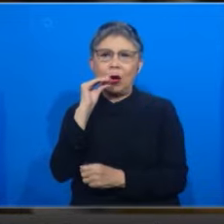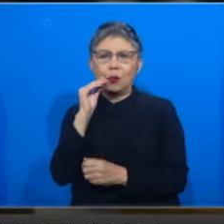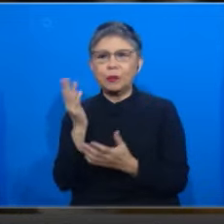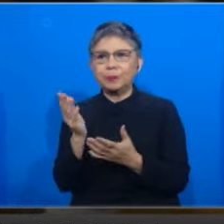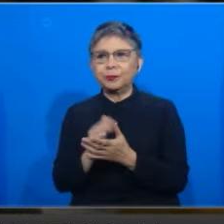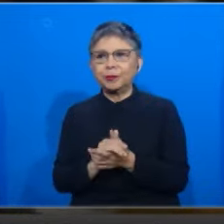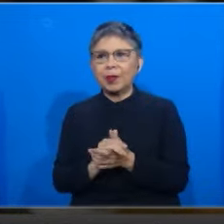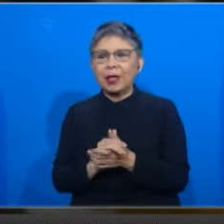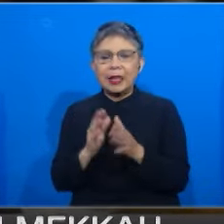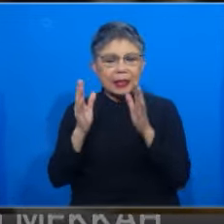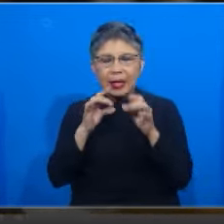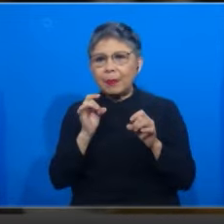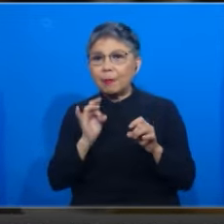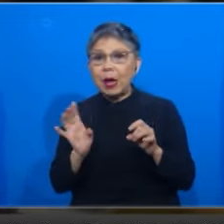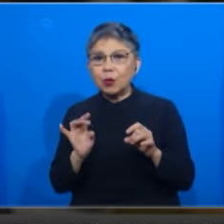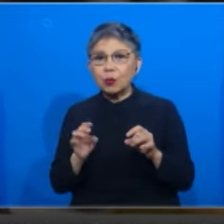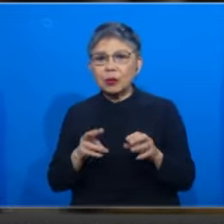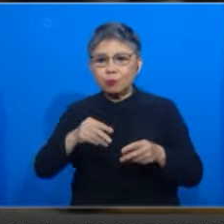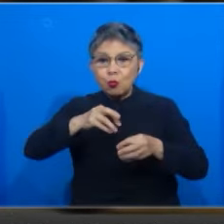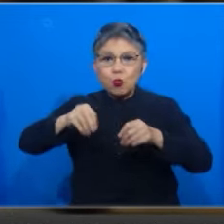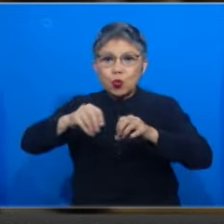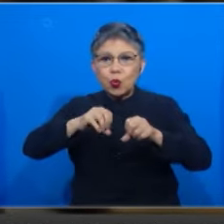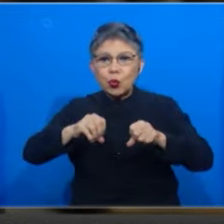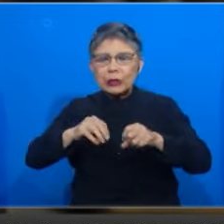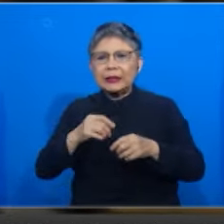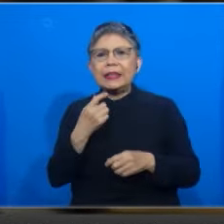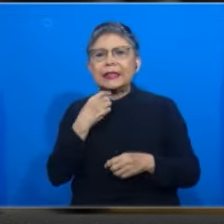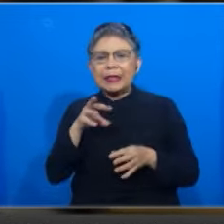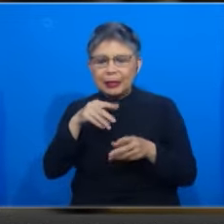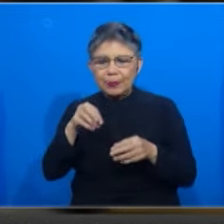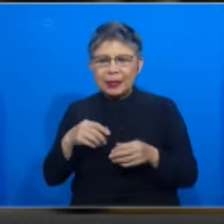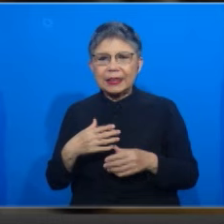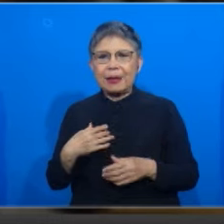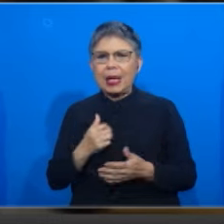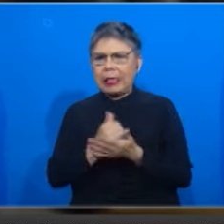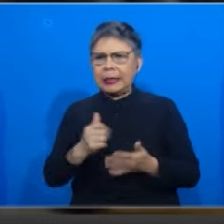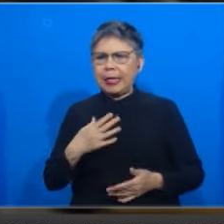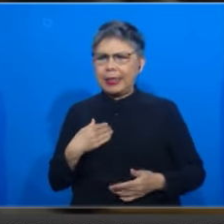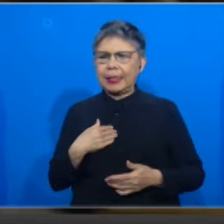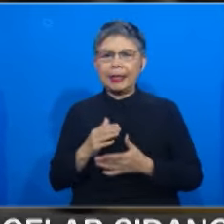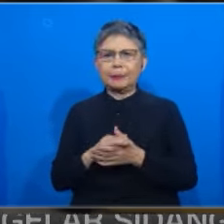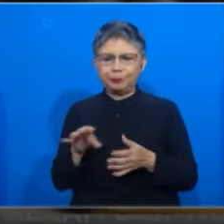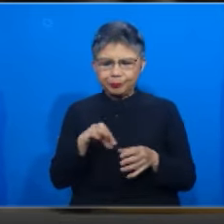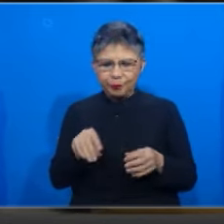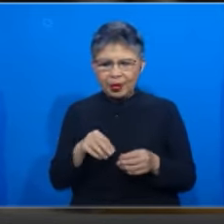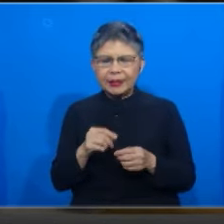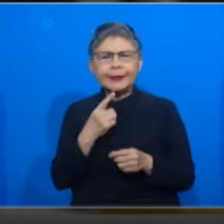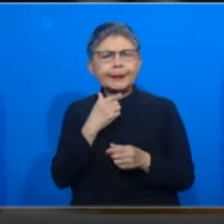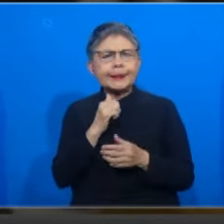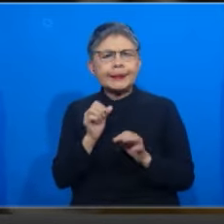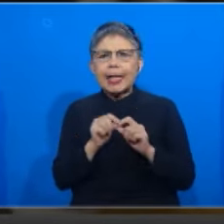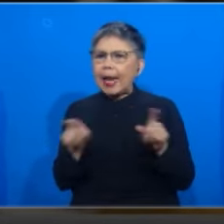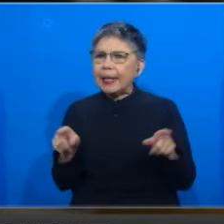Untuk modifikasi yang lainnya mungkin terkait bumbu ya, terkait resepnya dari kami sendiri, itu memiliki ciri khas yang